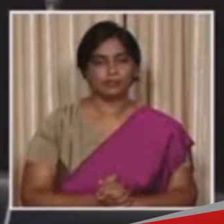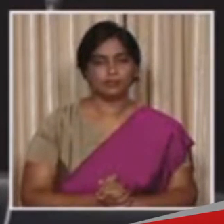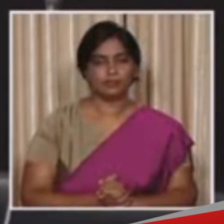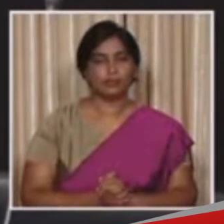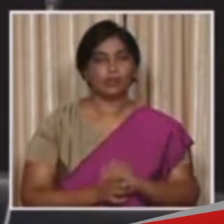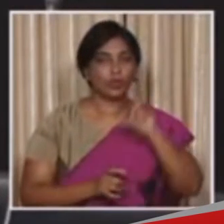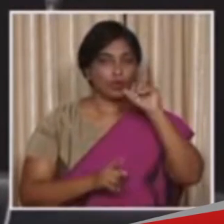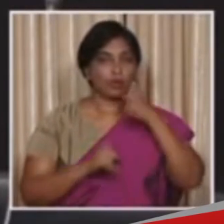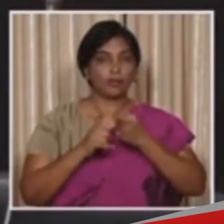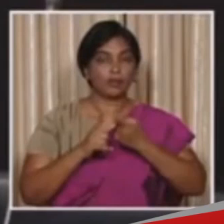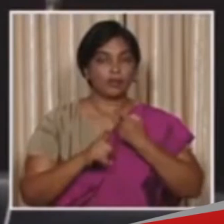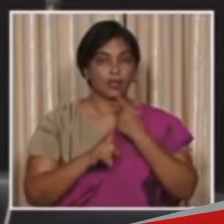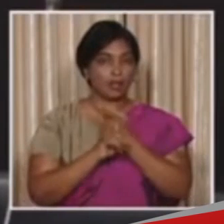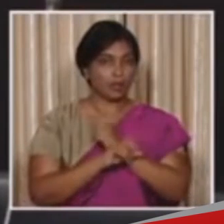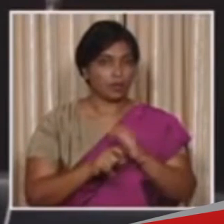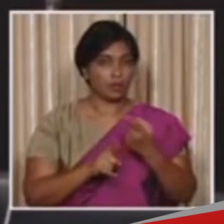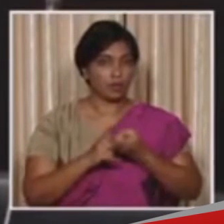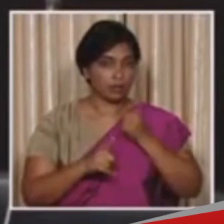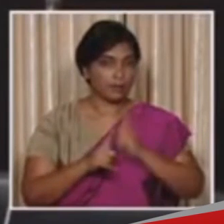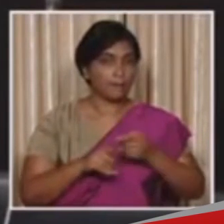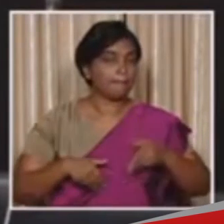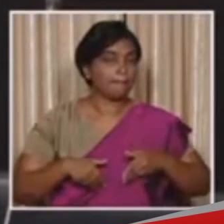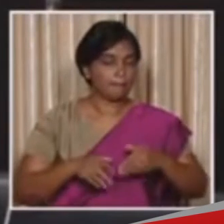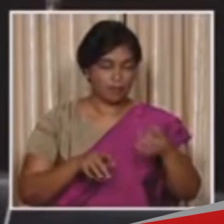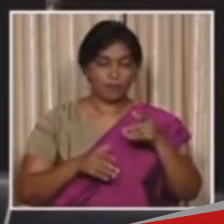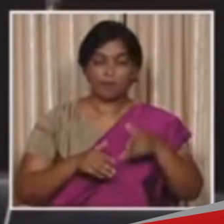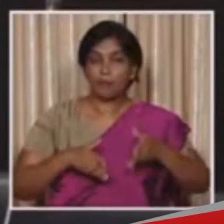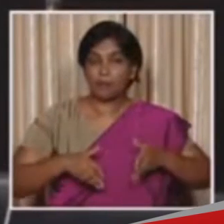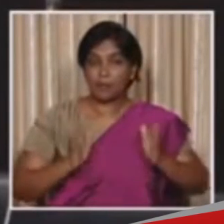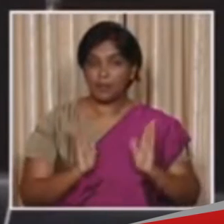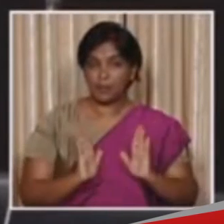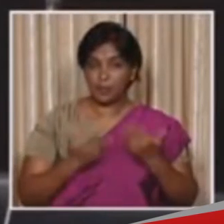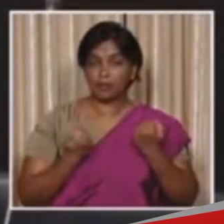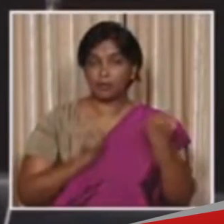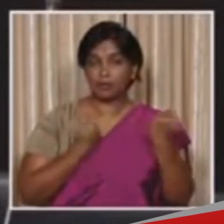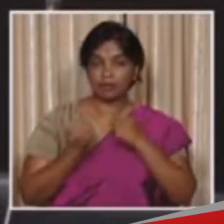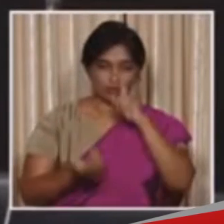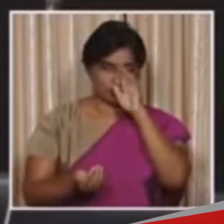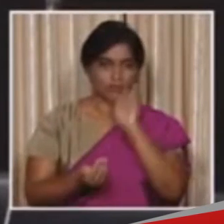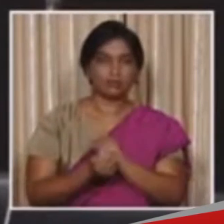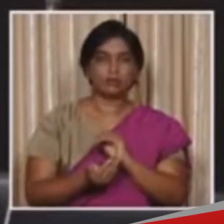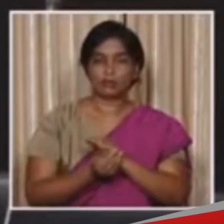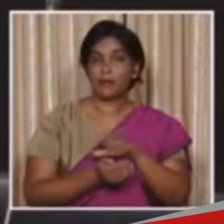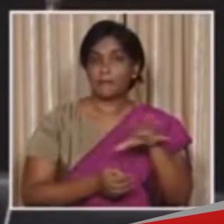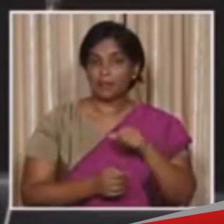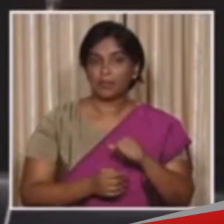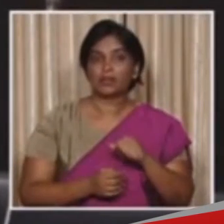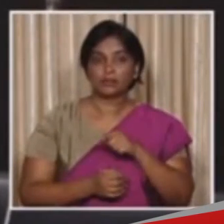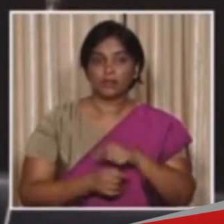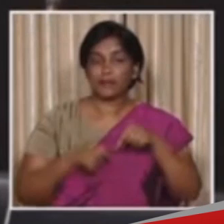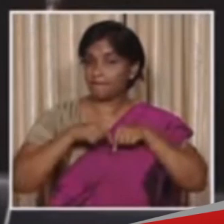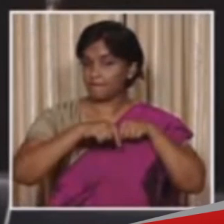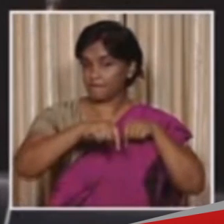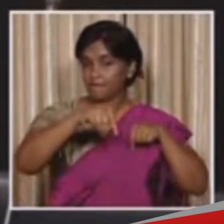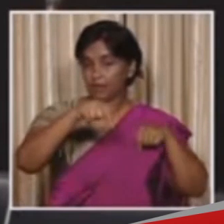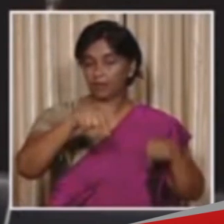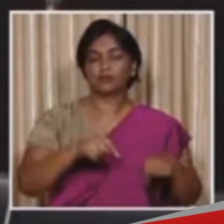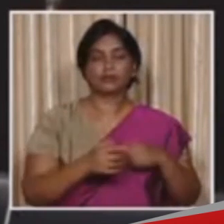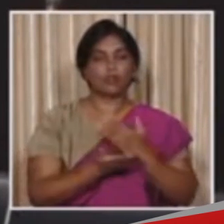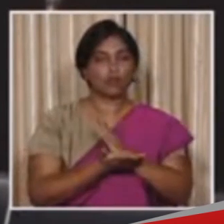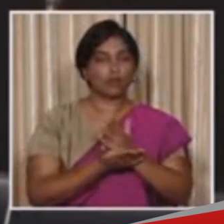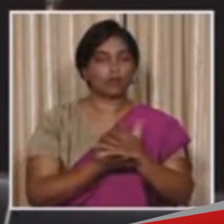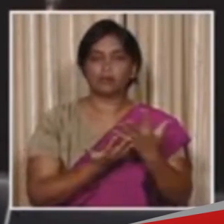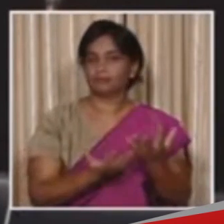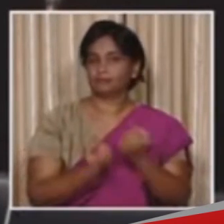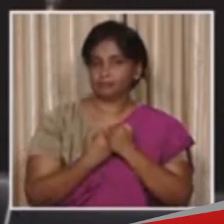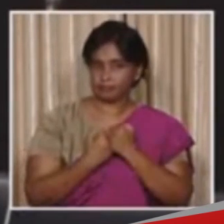Kolamba katunayaka adivegi margaye margaye patan ganna ratawahana wala arakshawata yodwa athi arakshaka wete kotas sorakam